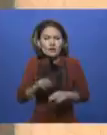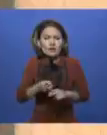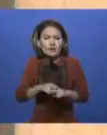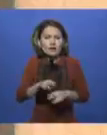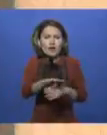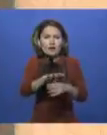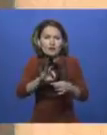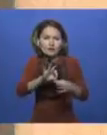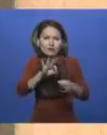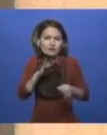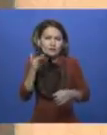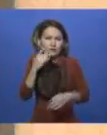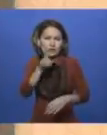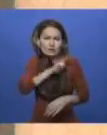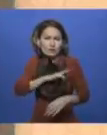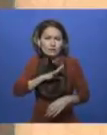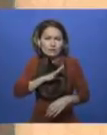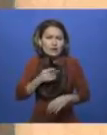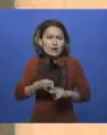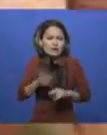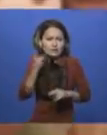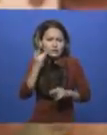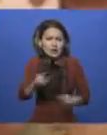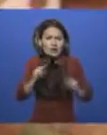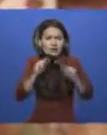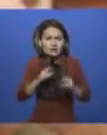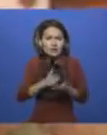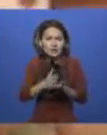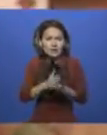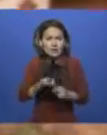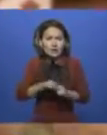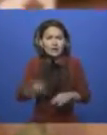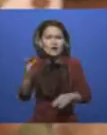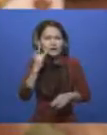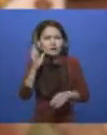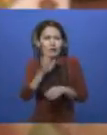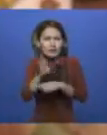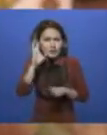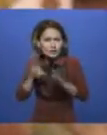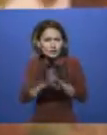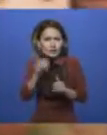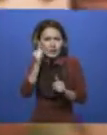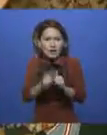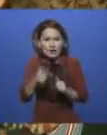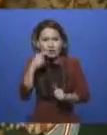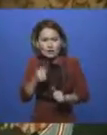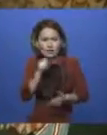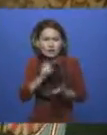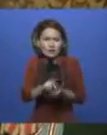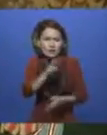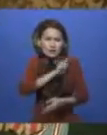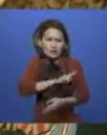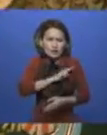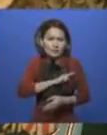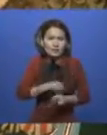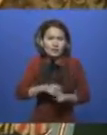межелеген жерге жеткізген. Алайда ол бұл ісін ерлікке санамайды. Себебі сол сұрапылда берілген бұйрықты уақытылы орында әр жауынгердің борышы болатын дейді ол. Ал